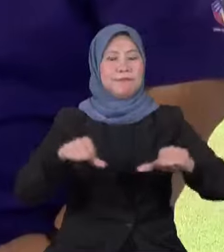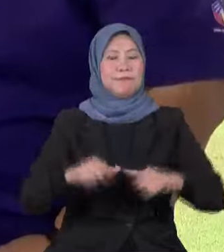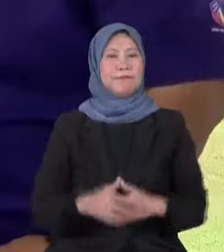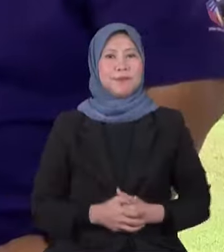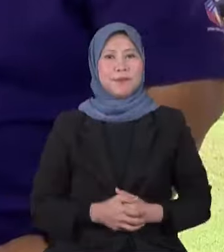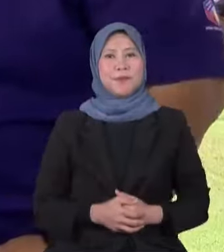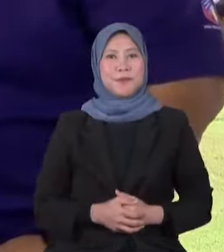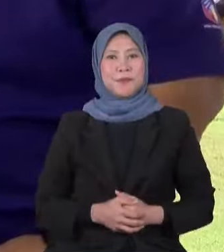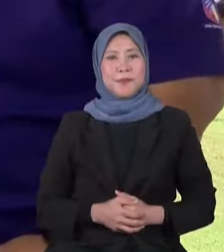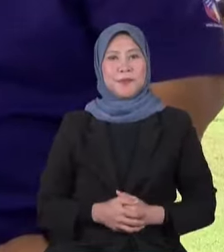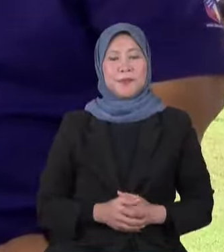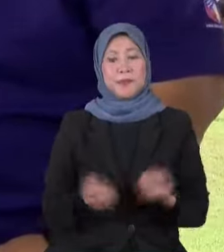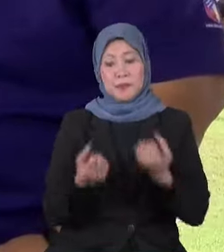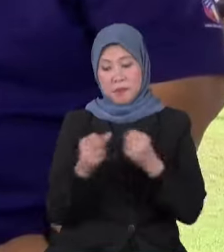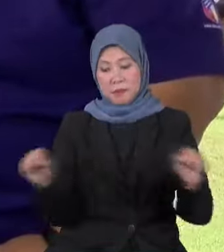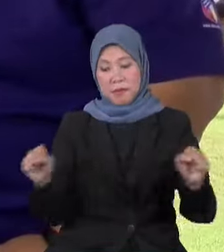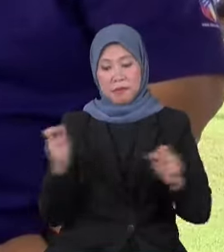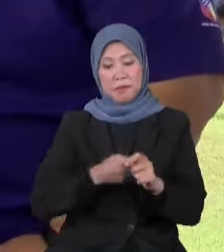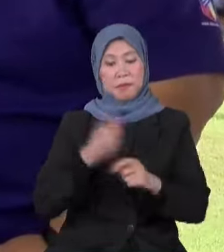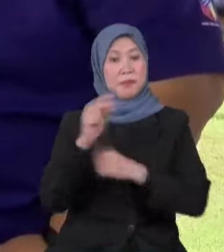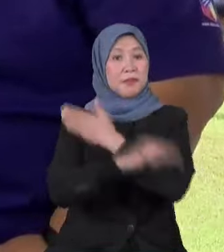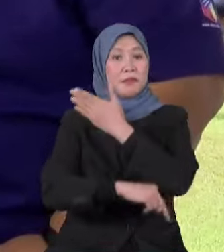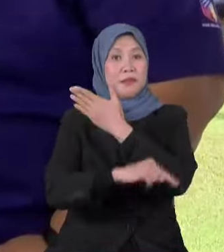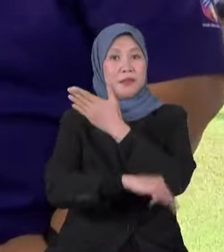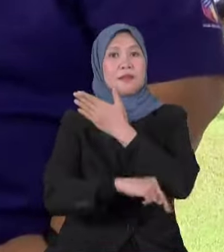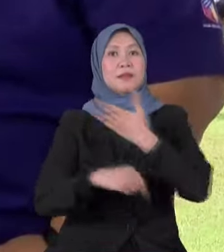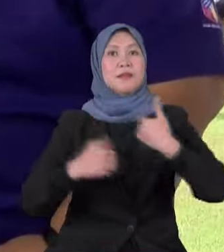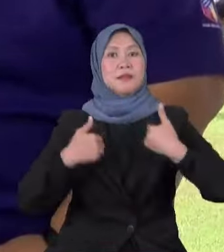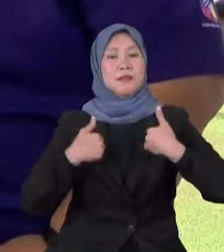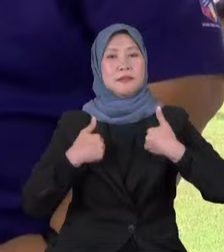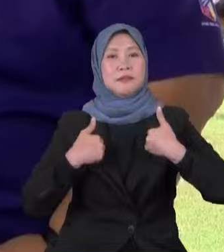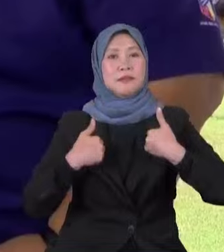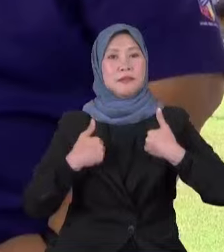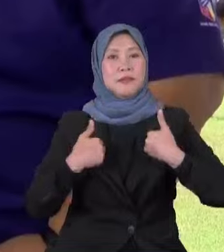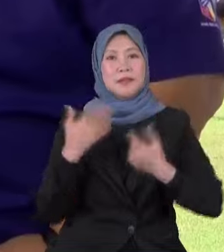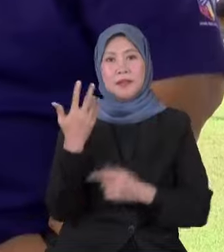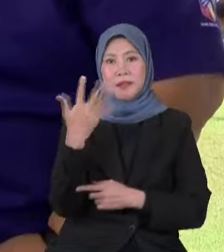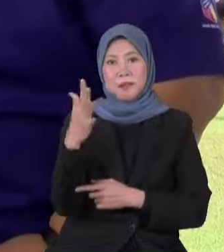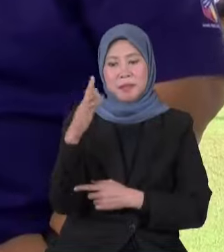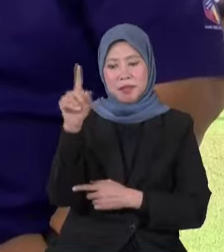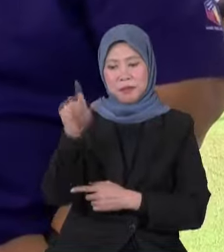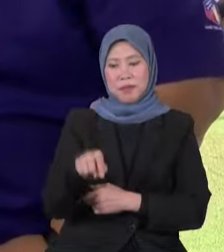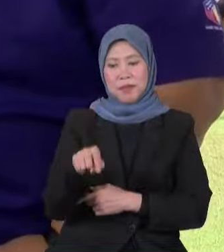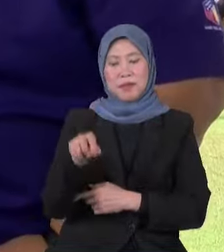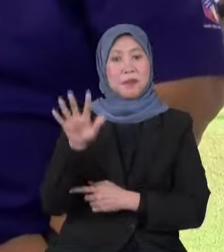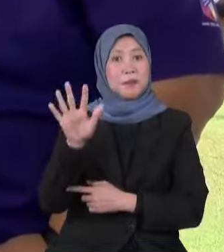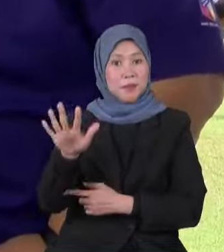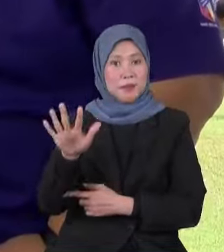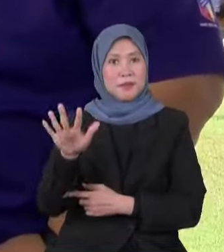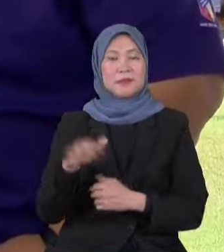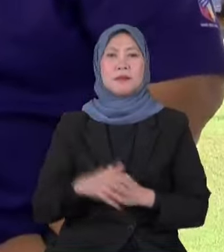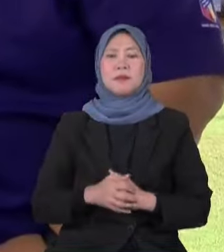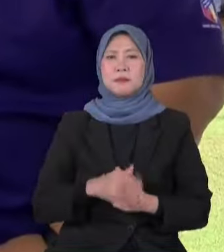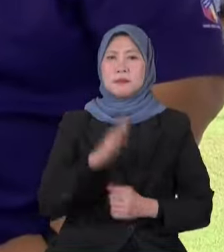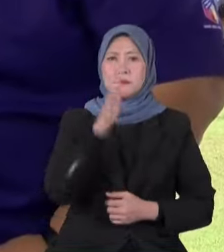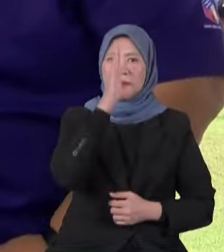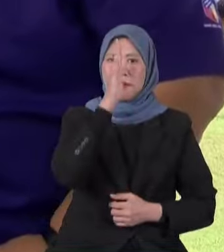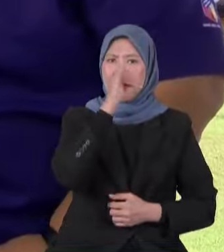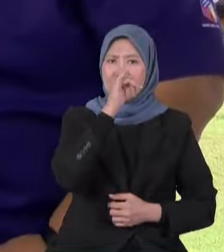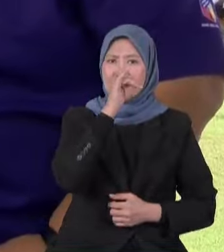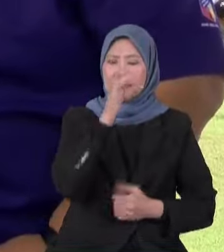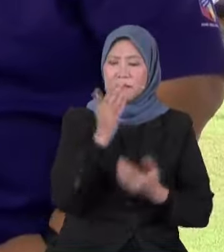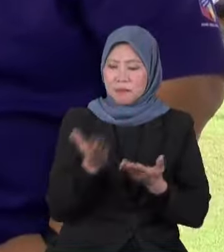Fairuz, persiapan dari kalau setiap negeri dah, maknanya persiapan tu sebelum untuk 15 hari bulan Mei ya. Tapi kalau di Melaka ini,